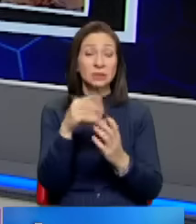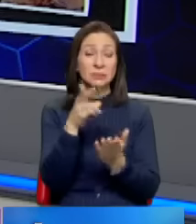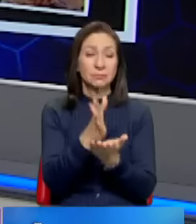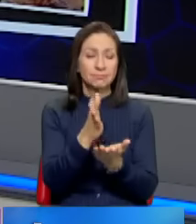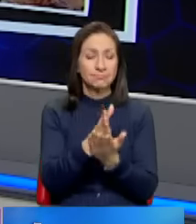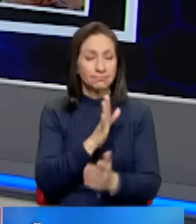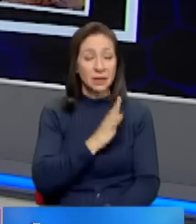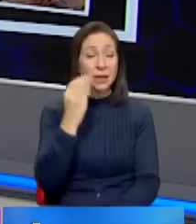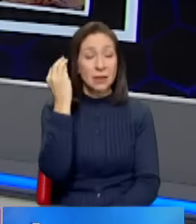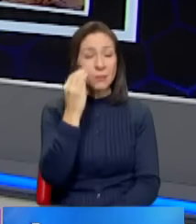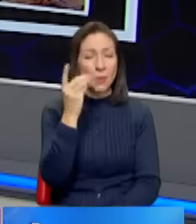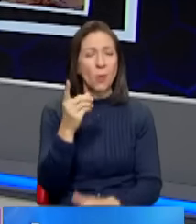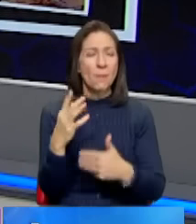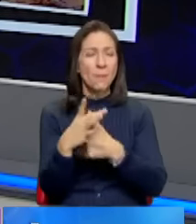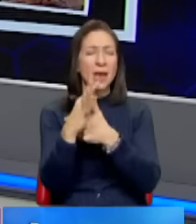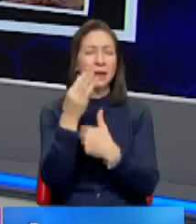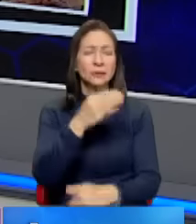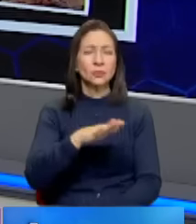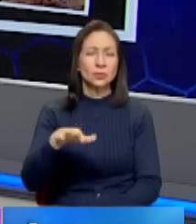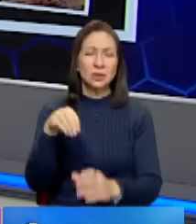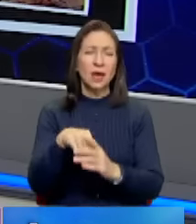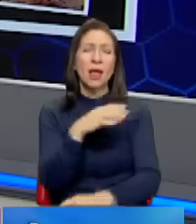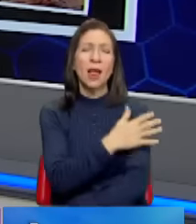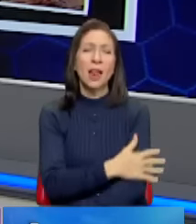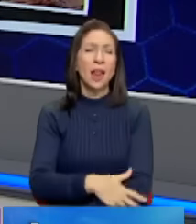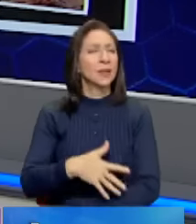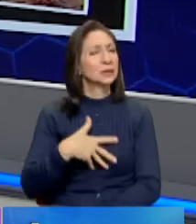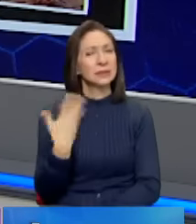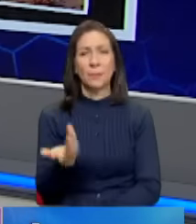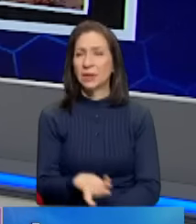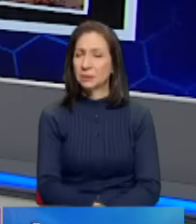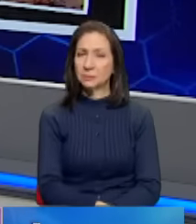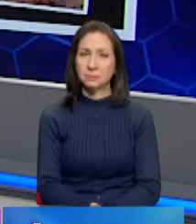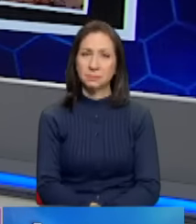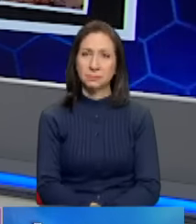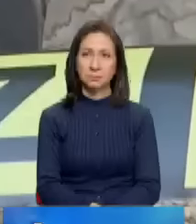vardı. İmam o melek yavrular için helallik istemedi.